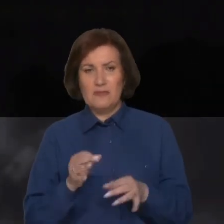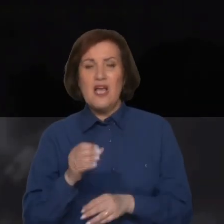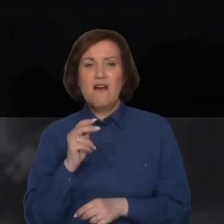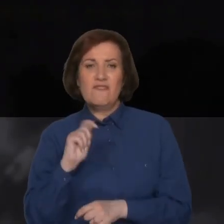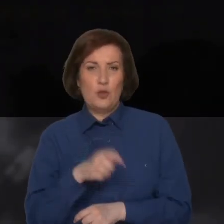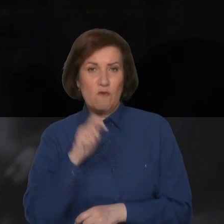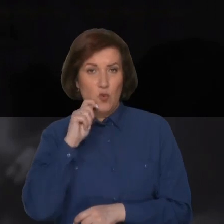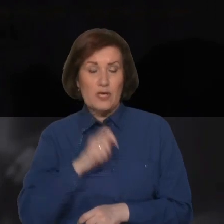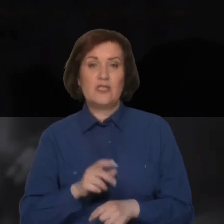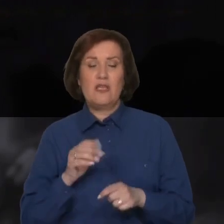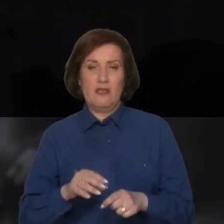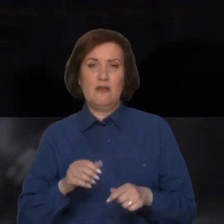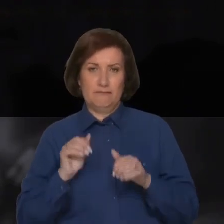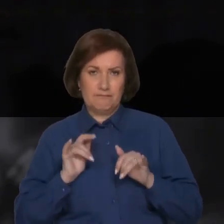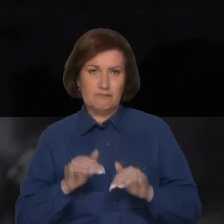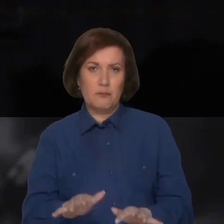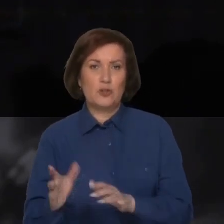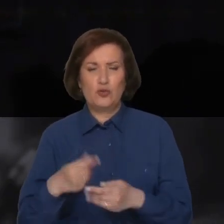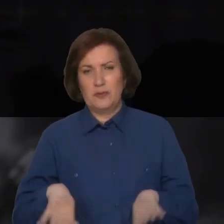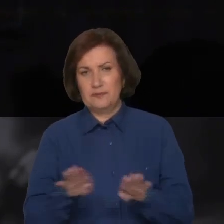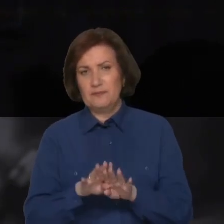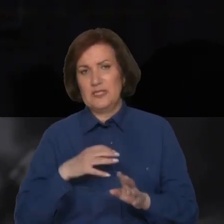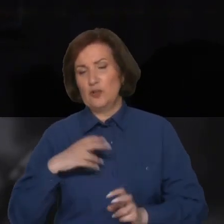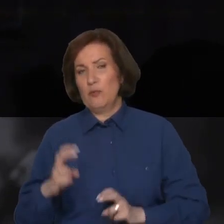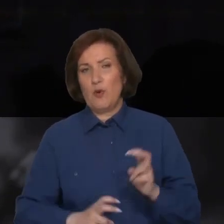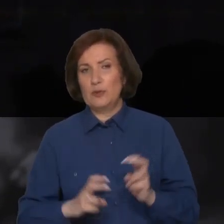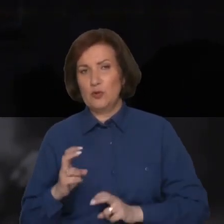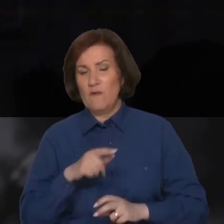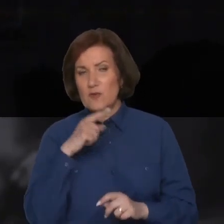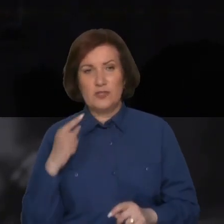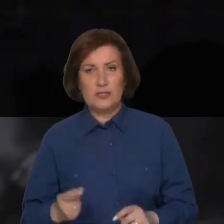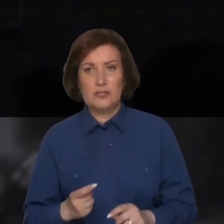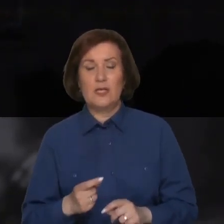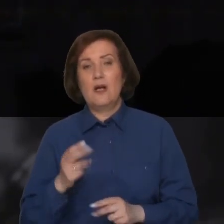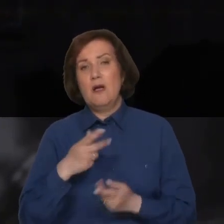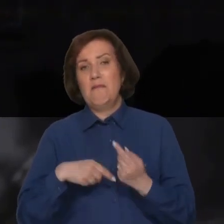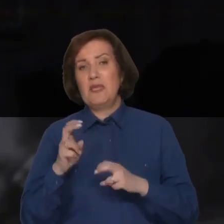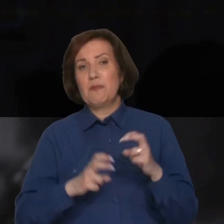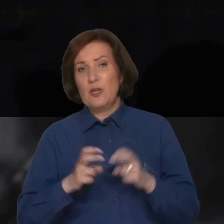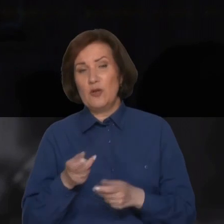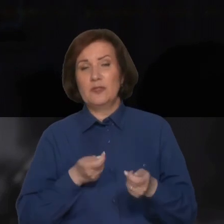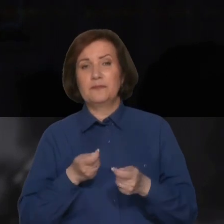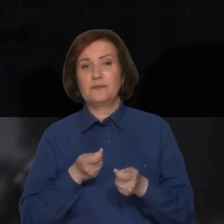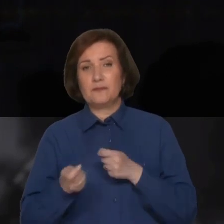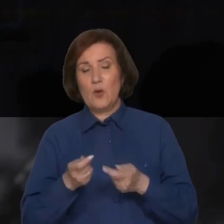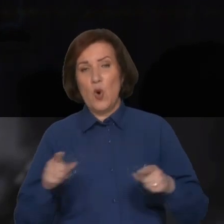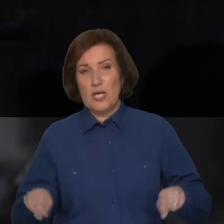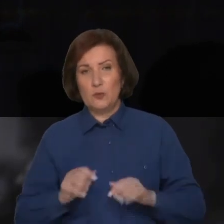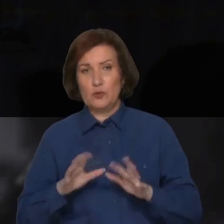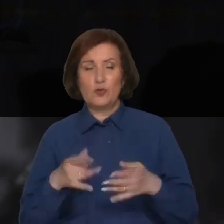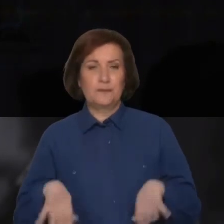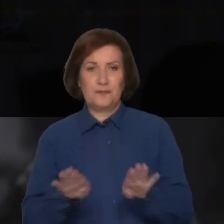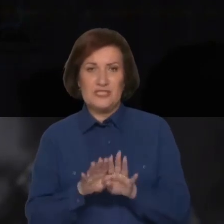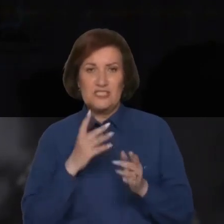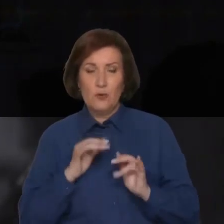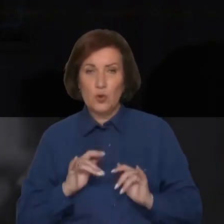і вирішили провести впорядкований процес, щоб згорнути нашу промислову діяльність у Росії. Підприємство керуватиме організованим процесом, щоб